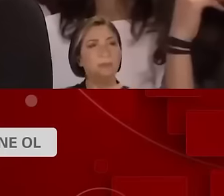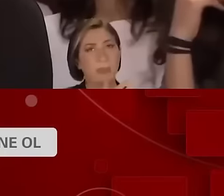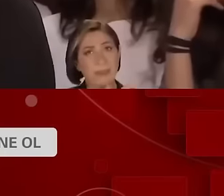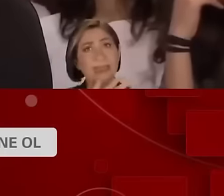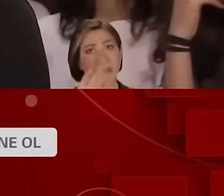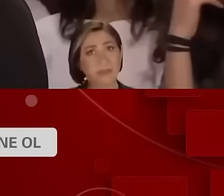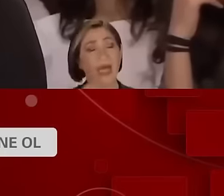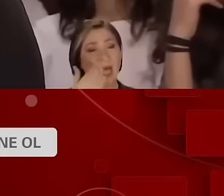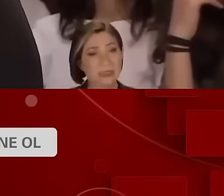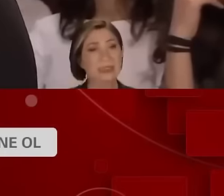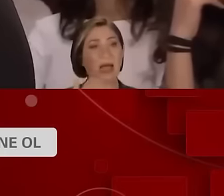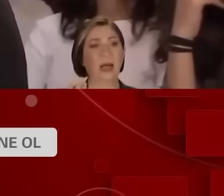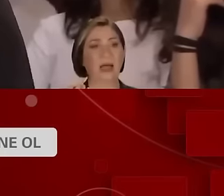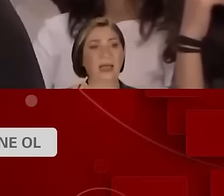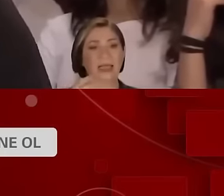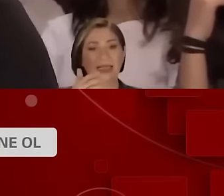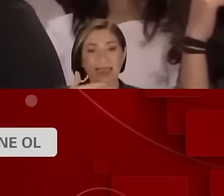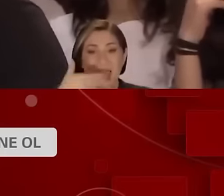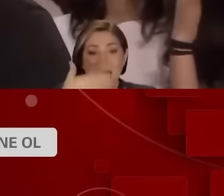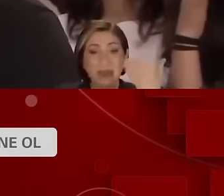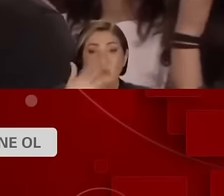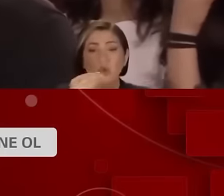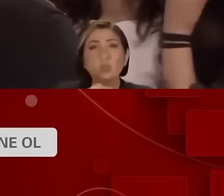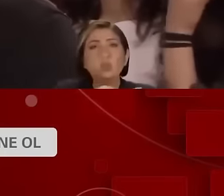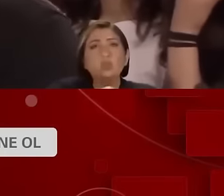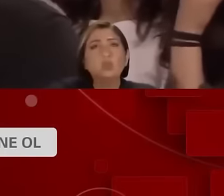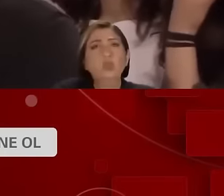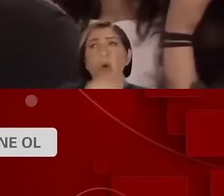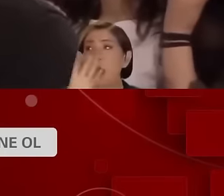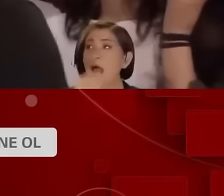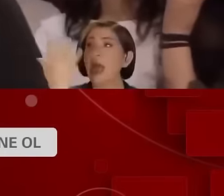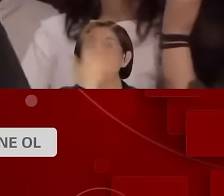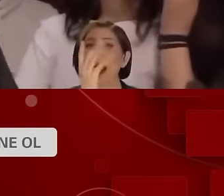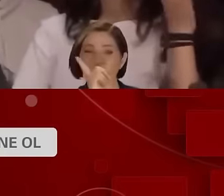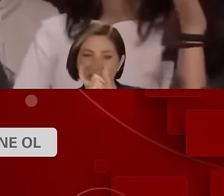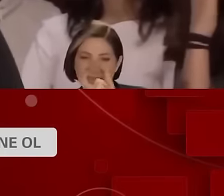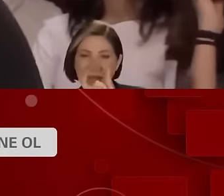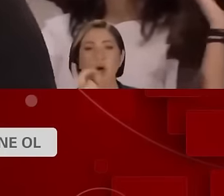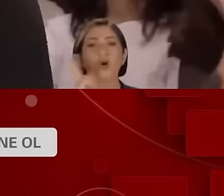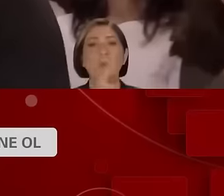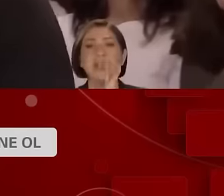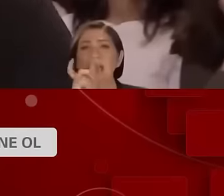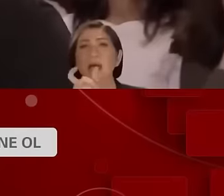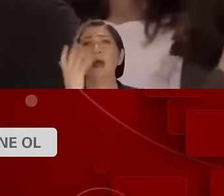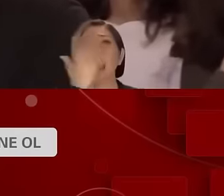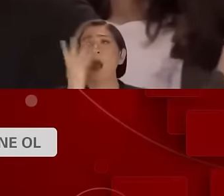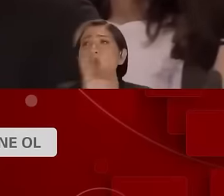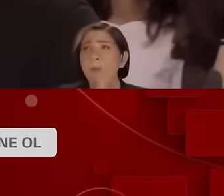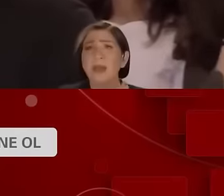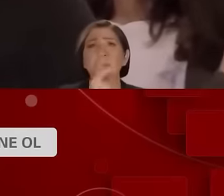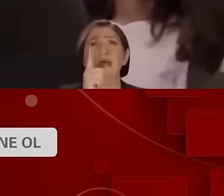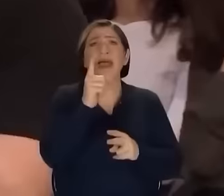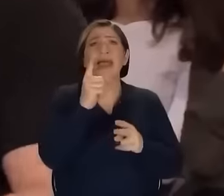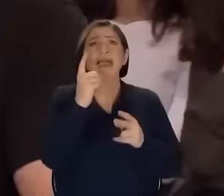bildiğimiz aslında zaten... Tarif olarak çok uzun zamandır olan, yani kara bir kelime, komik bir kelime falan değil. Kara komik bir